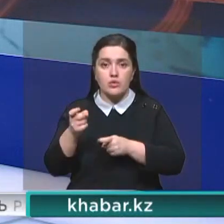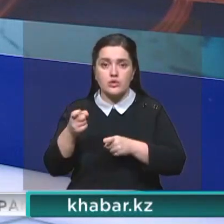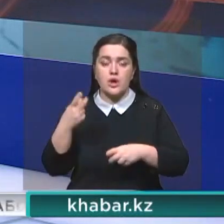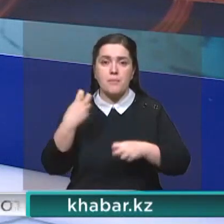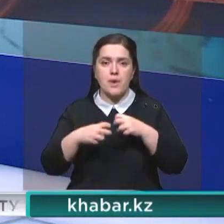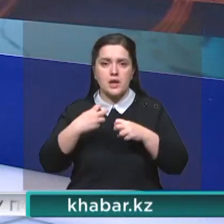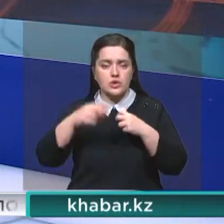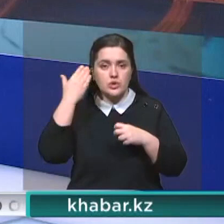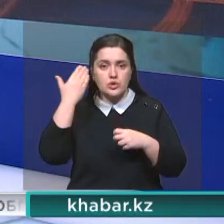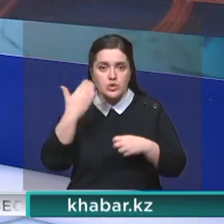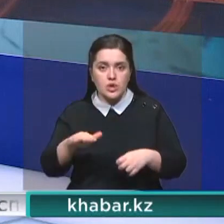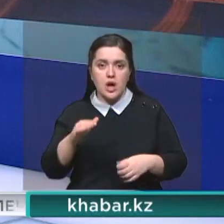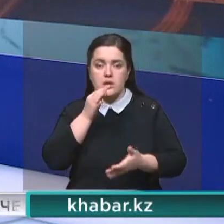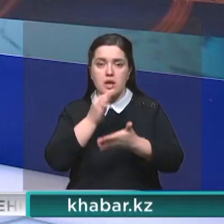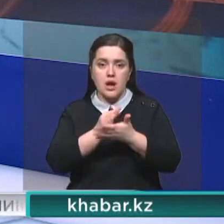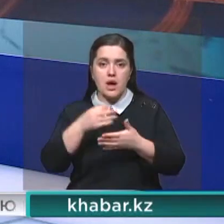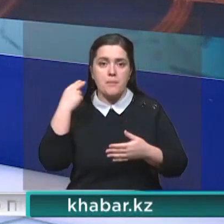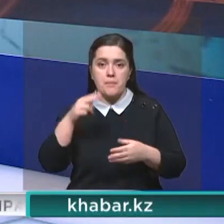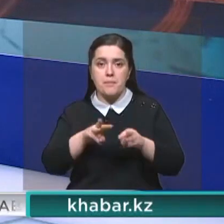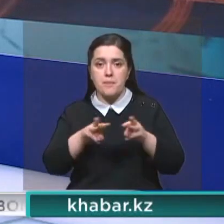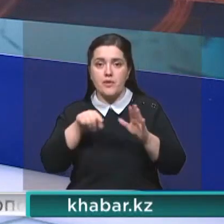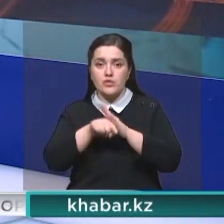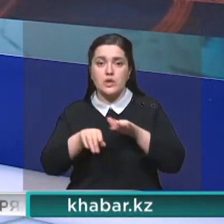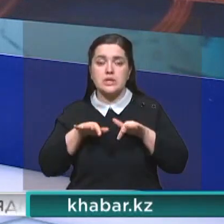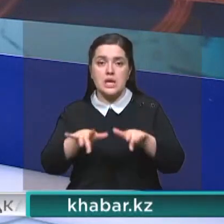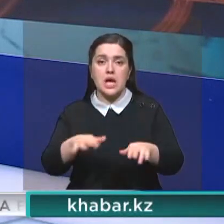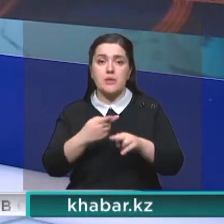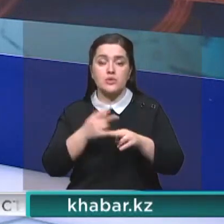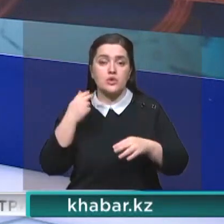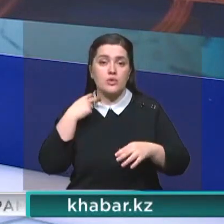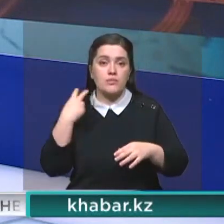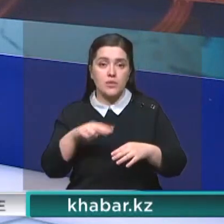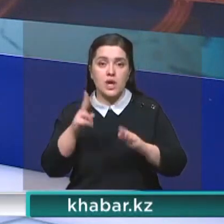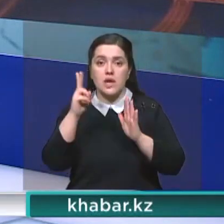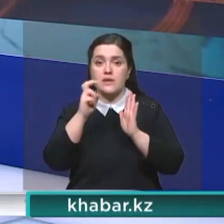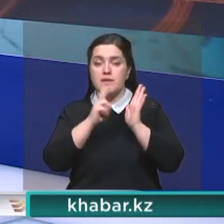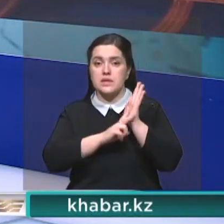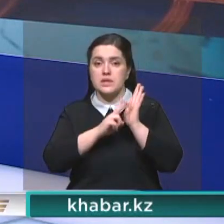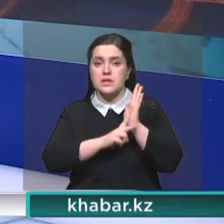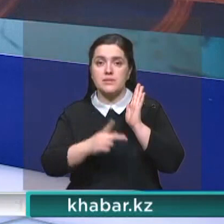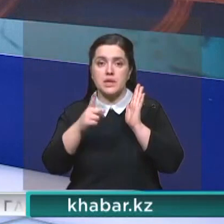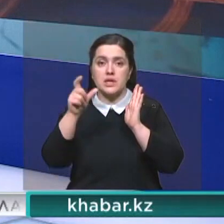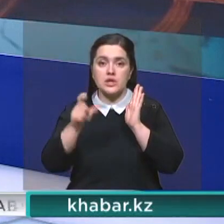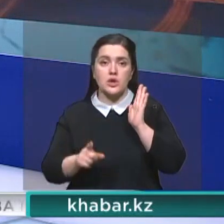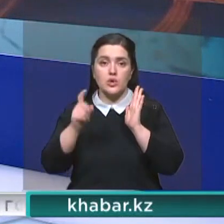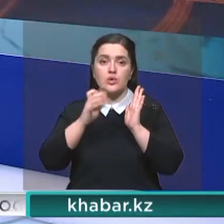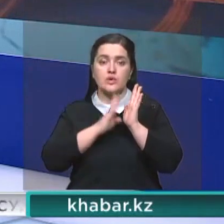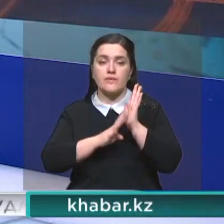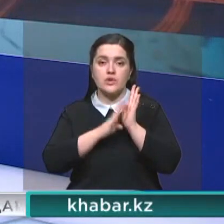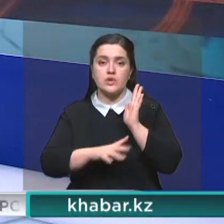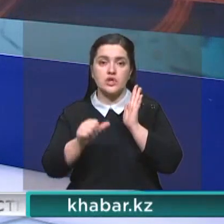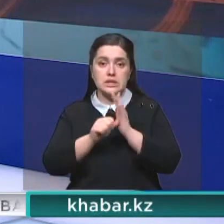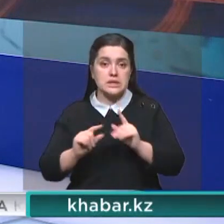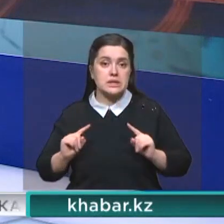чужого имущества доложил только его министр внутренних дел под стражей находятся 271 человек